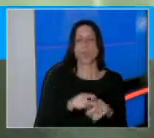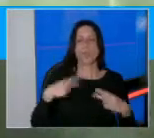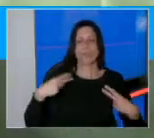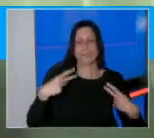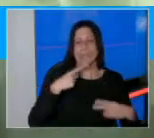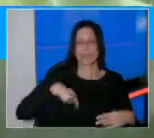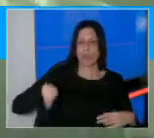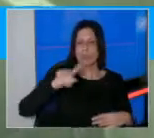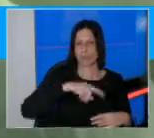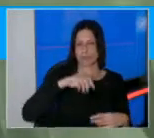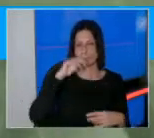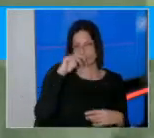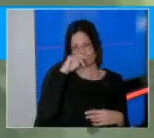אותנו.